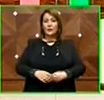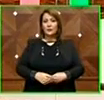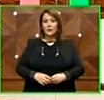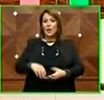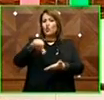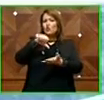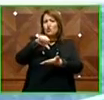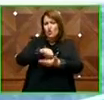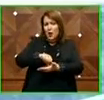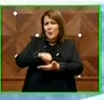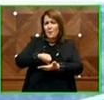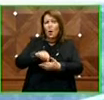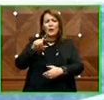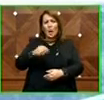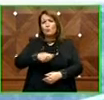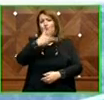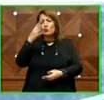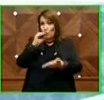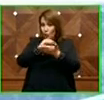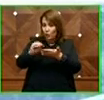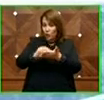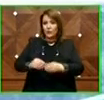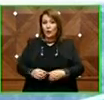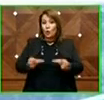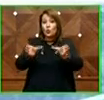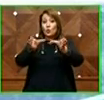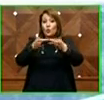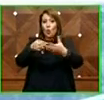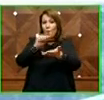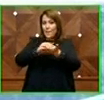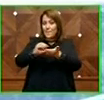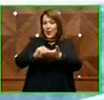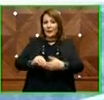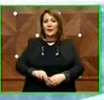عدة مكاتب، مجموع المكاتب تصويت